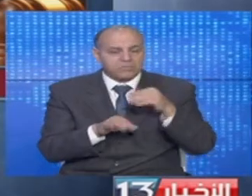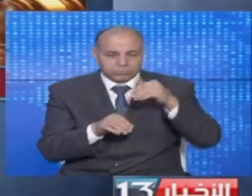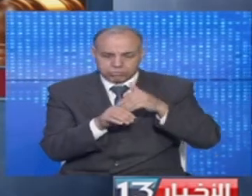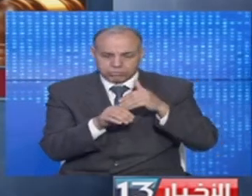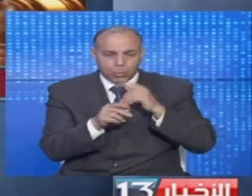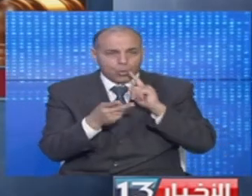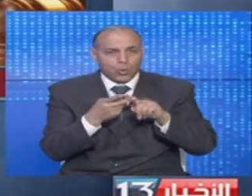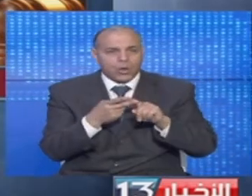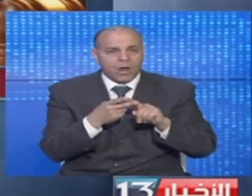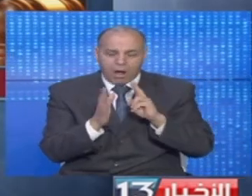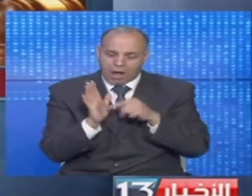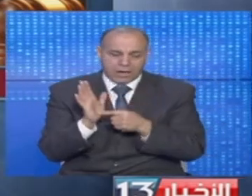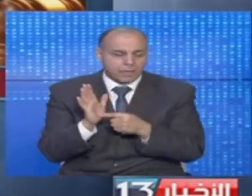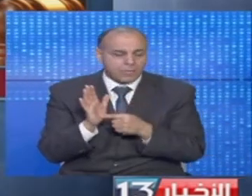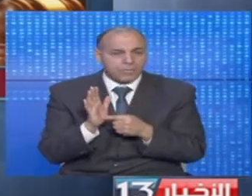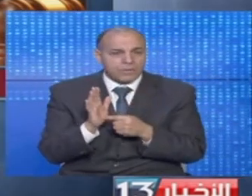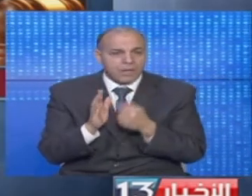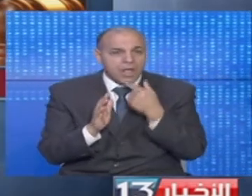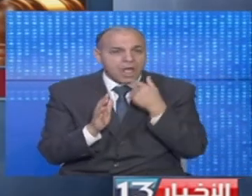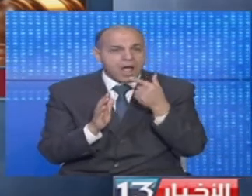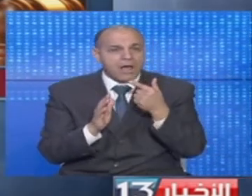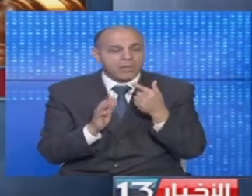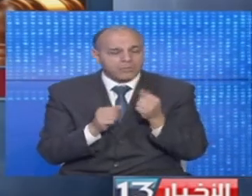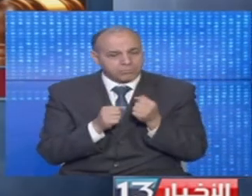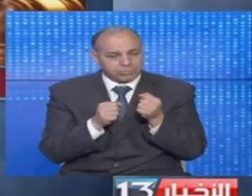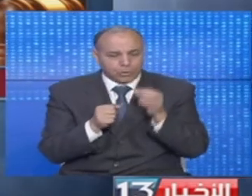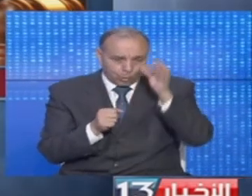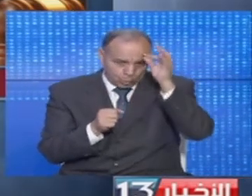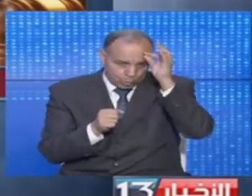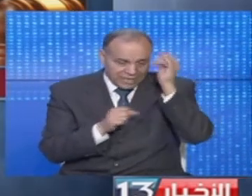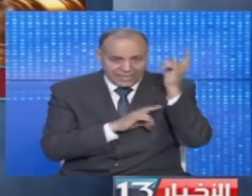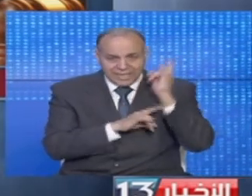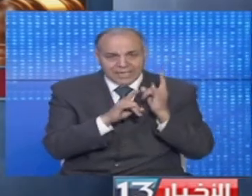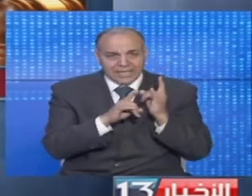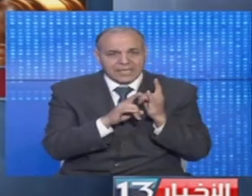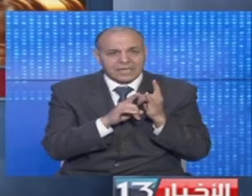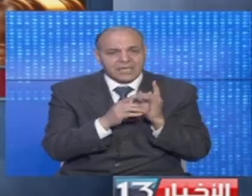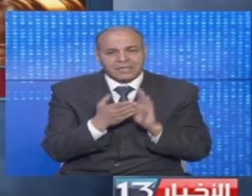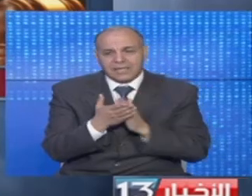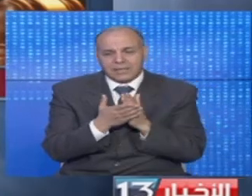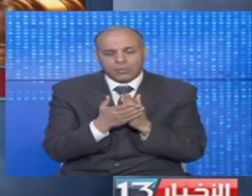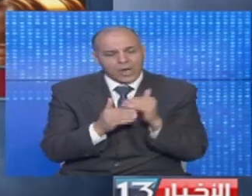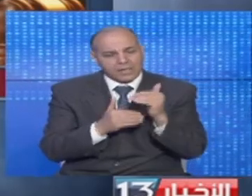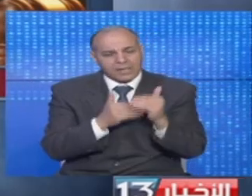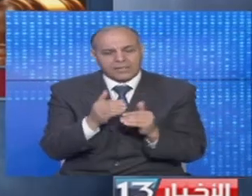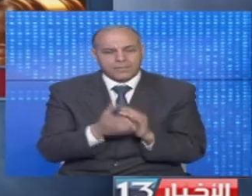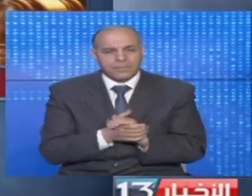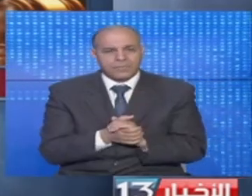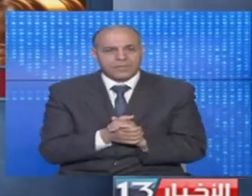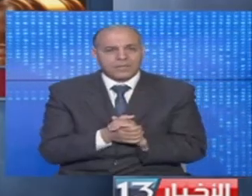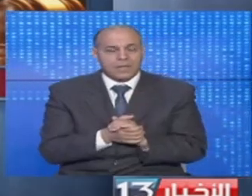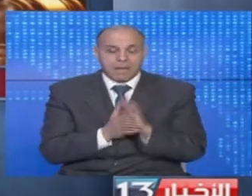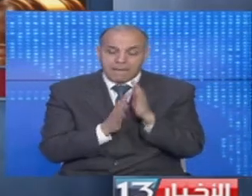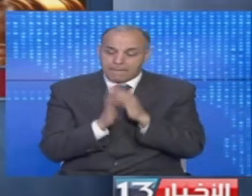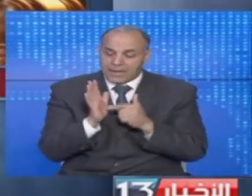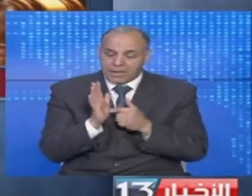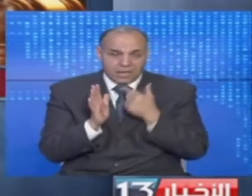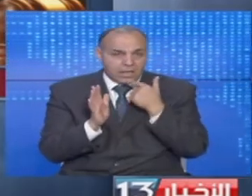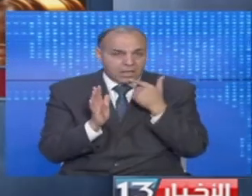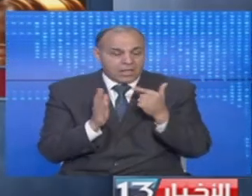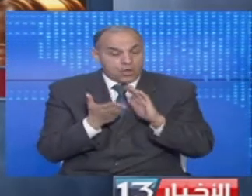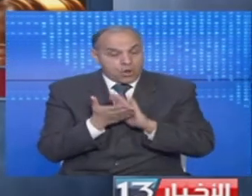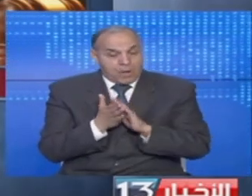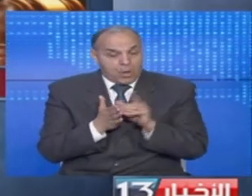التصويت لصالح هذا القرار، مما سيعزز مسار تونس التاريخي نحو التحديث والتقدم. وجاء في بيان أصدرته